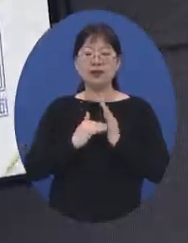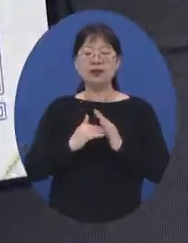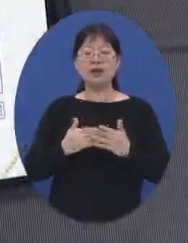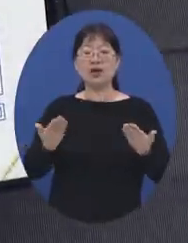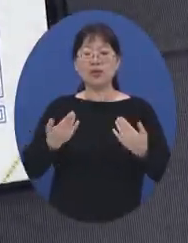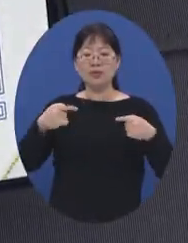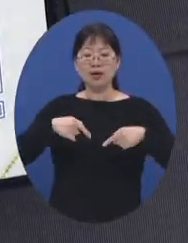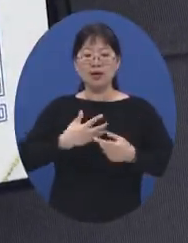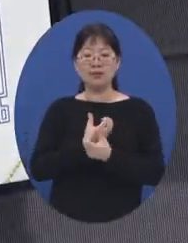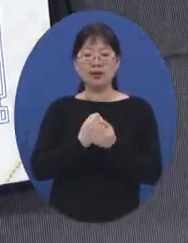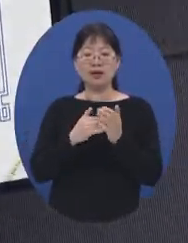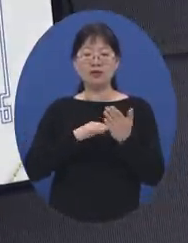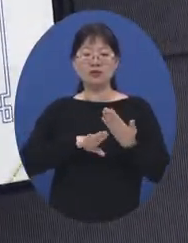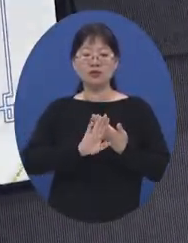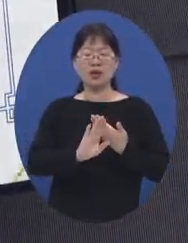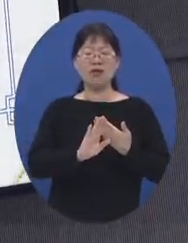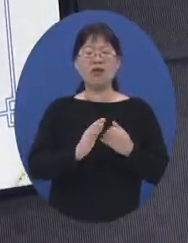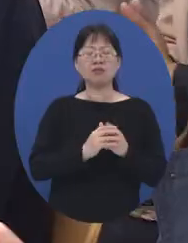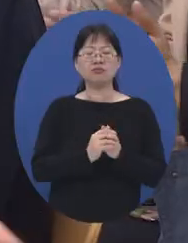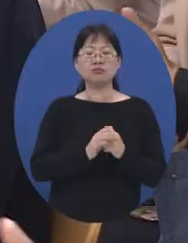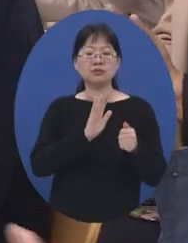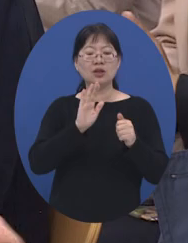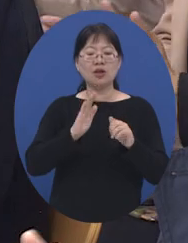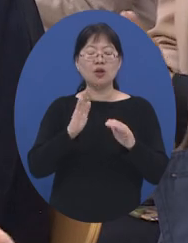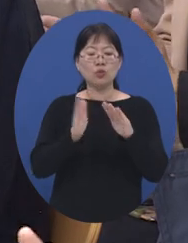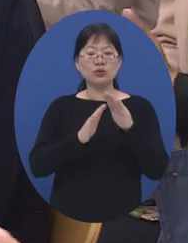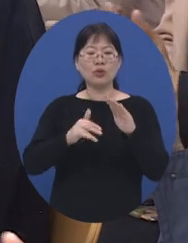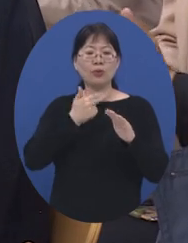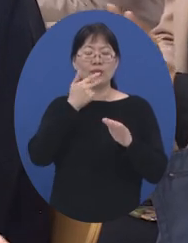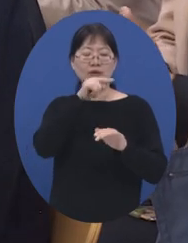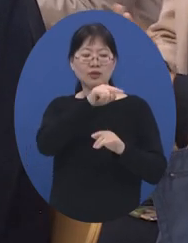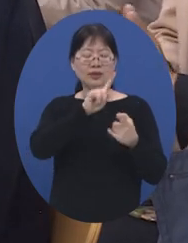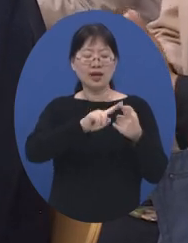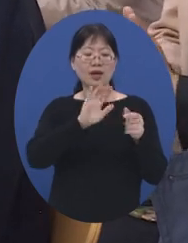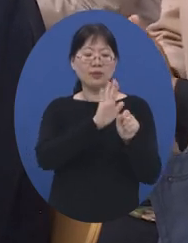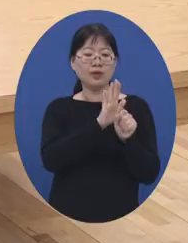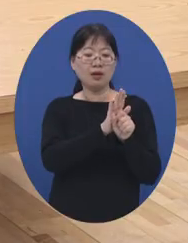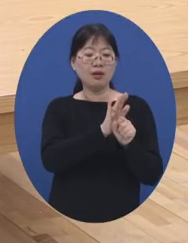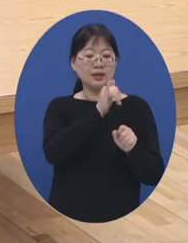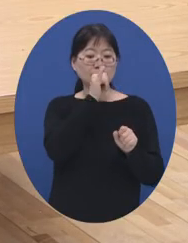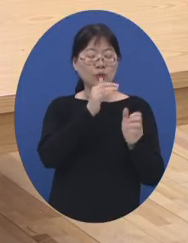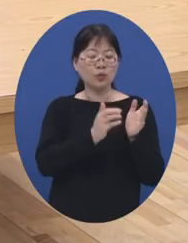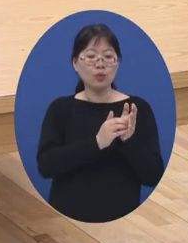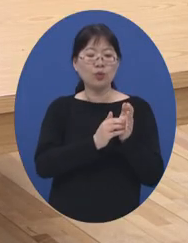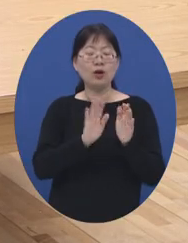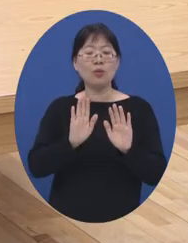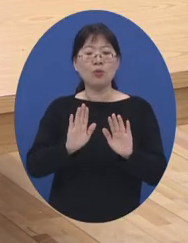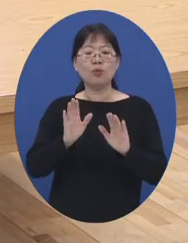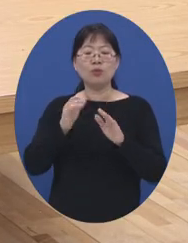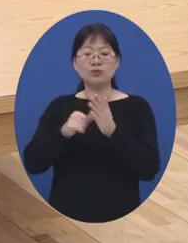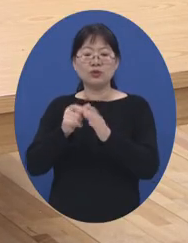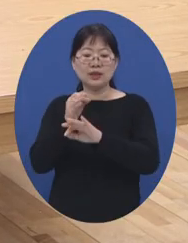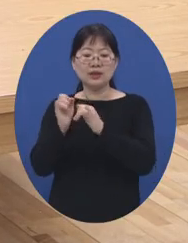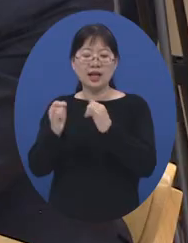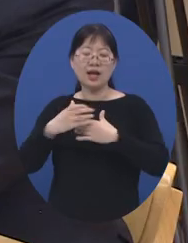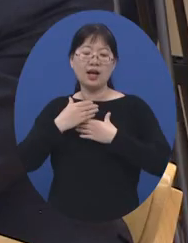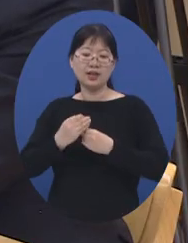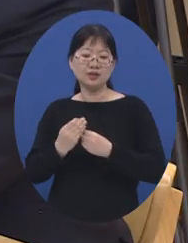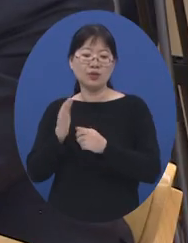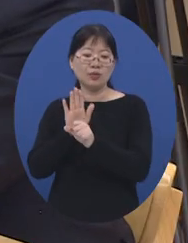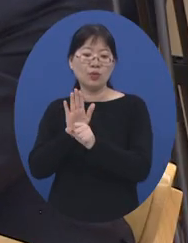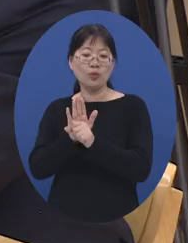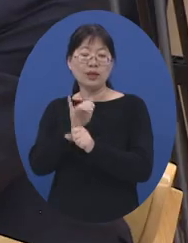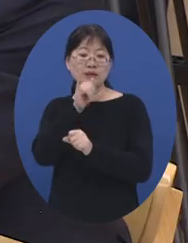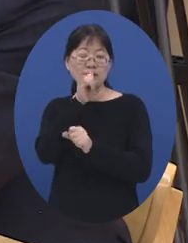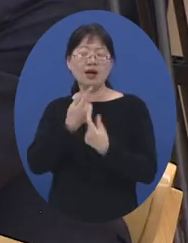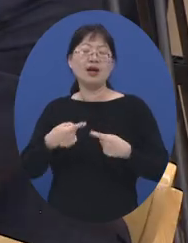협약을 맺고 불공정 행위 구제 협력 체계와 공동 실태 조사, 소비자 권익 보호 및 안전 방안, 실무 협의체 운영 등을